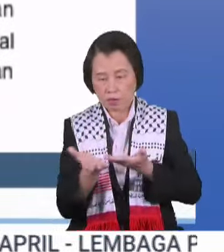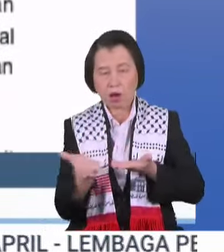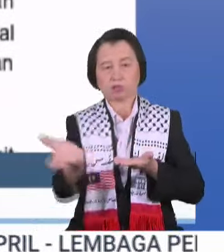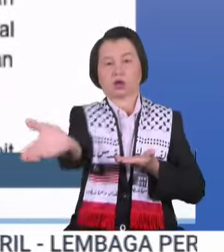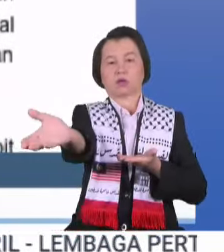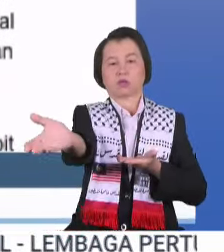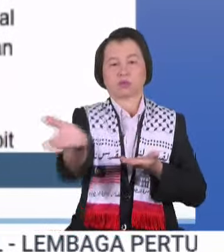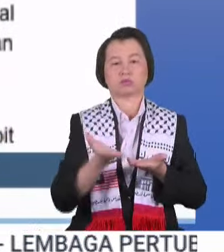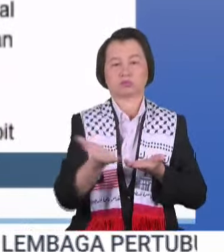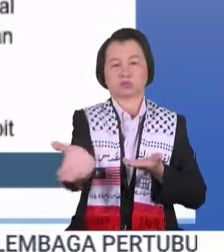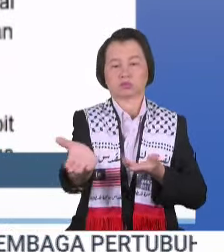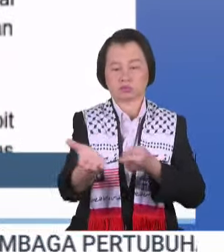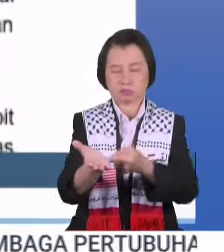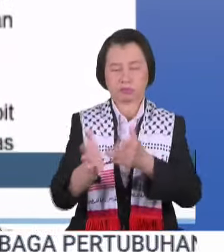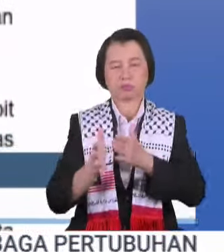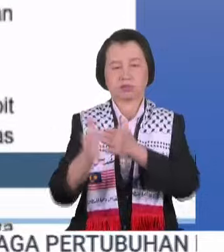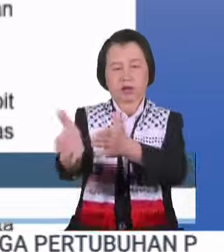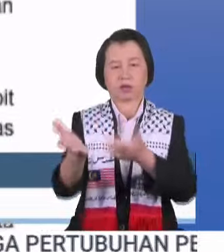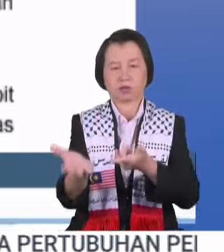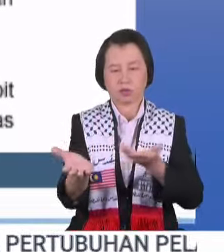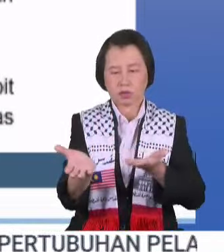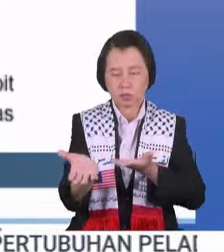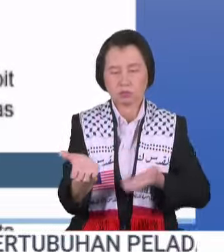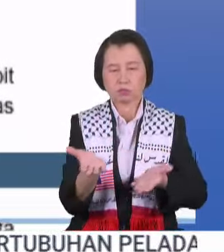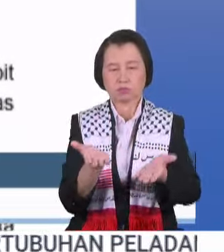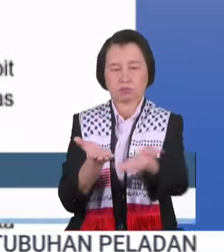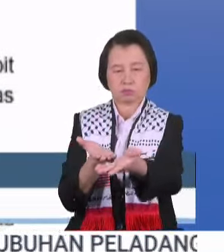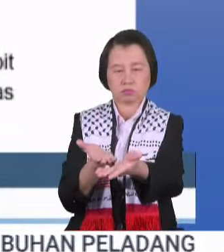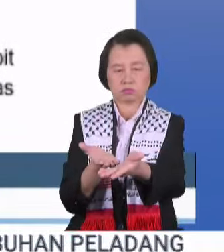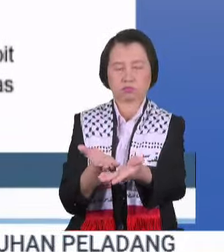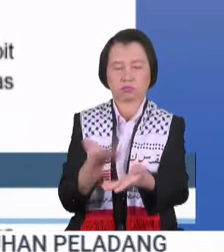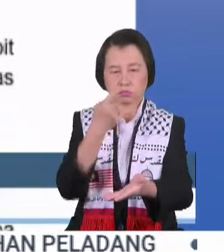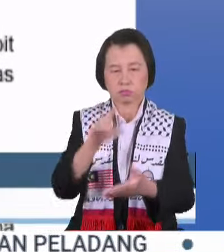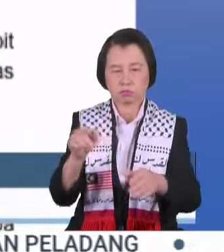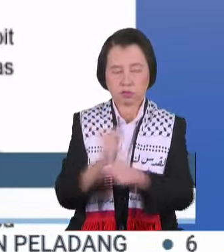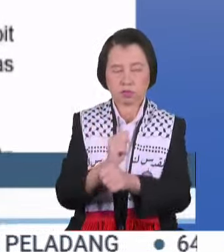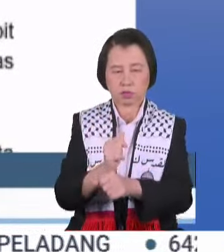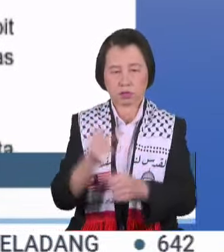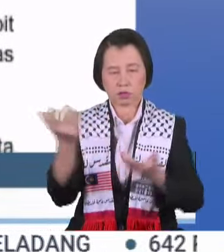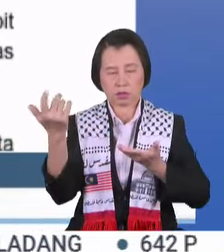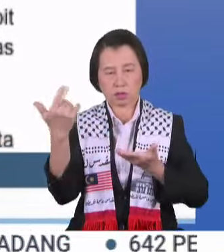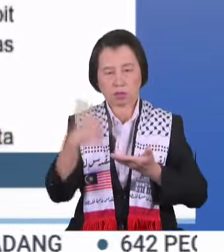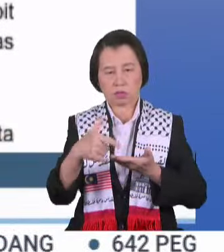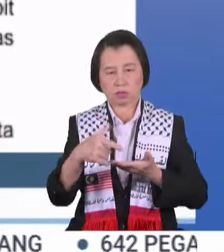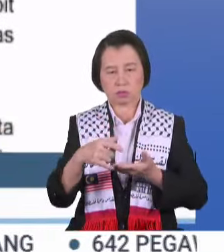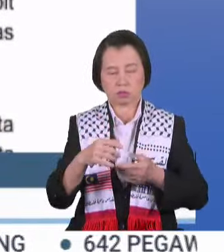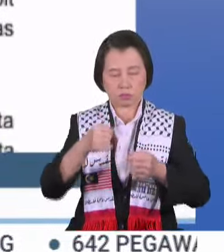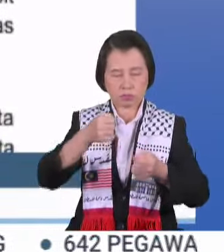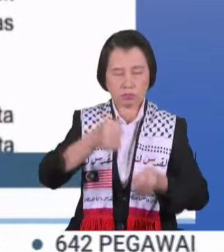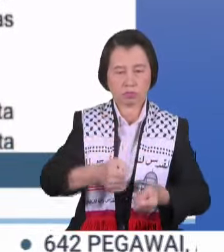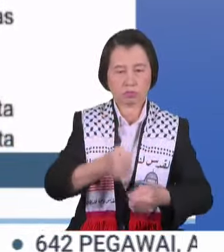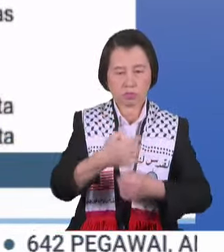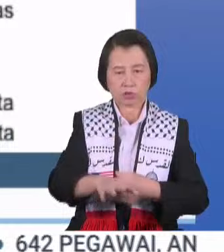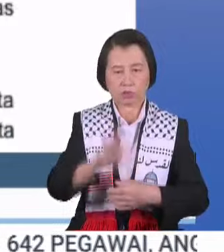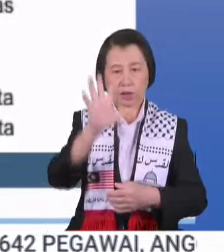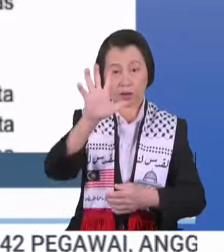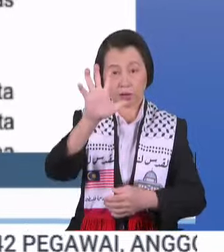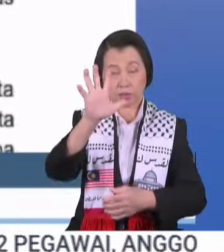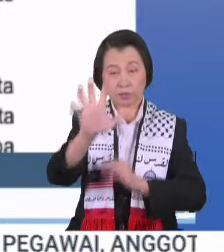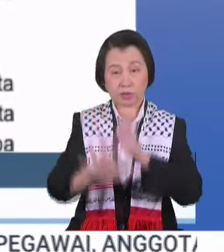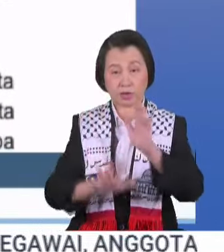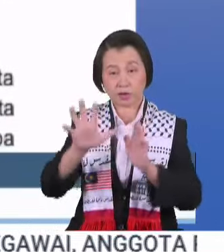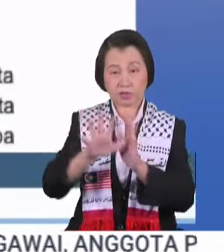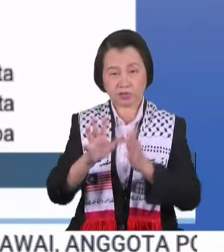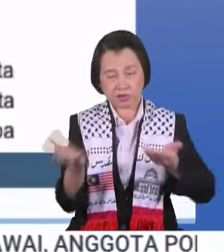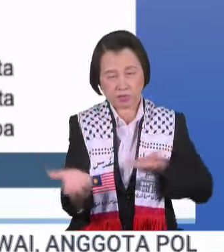melarikan diri. Salah satu bot cuba menghalang pergerakan pihak maritim dengan melepaskan tali ke laut. Selepas 5 jam mengejar, sebuah